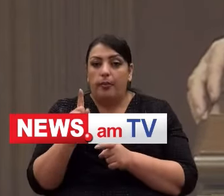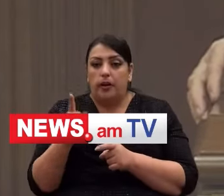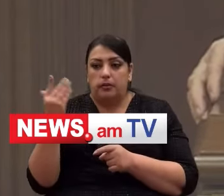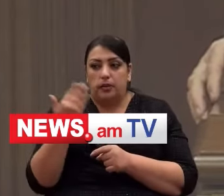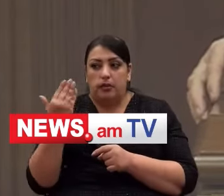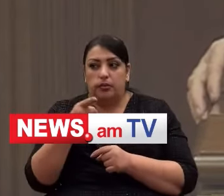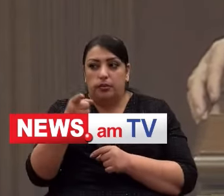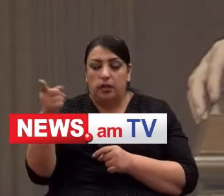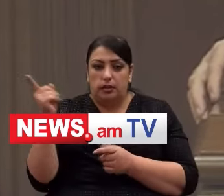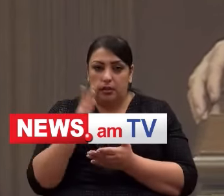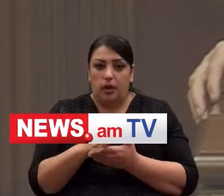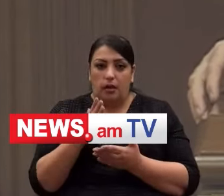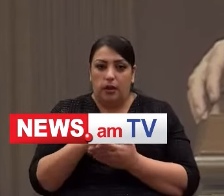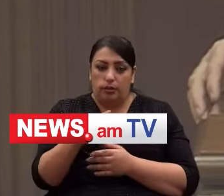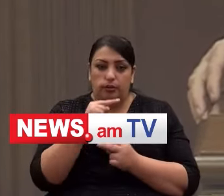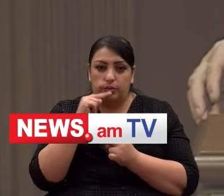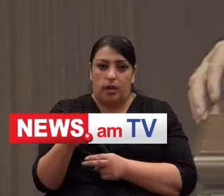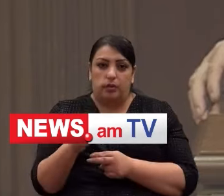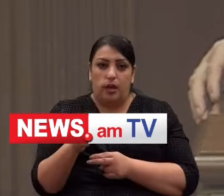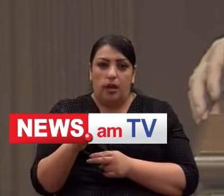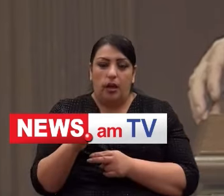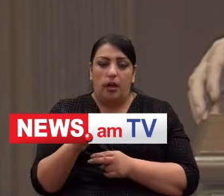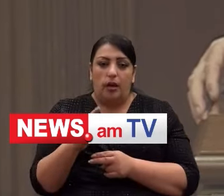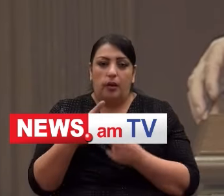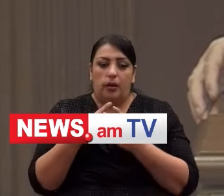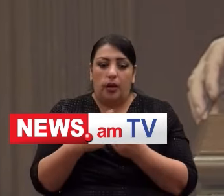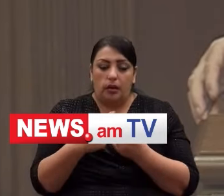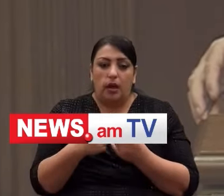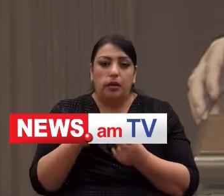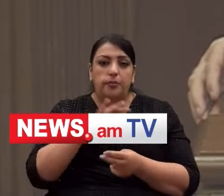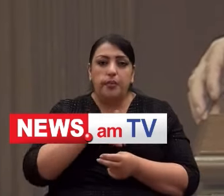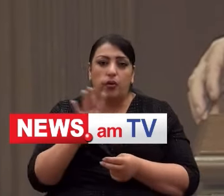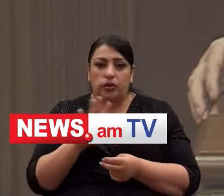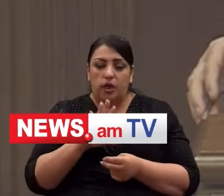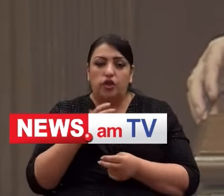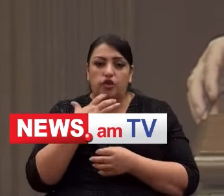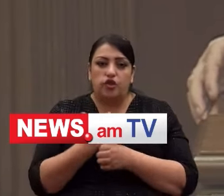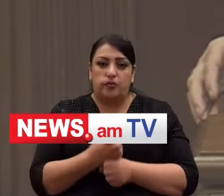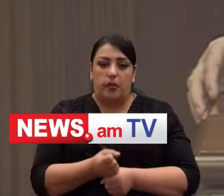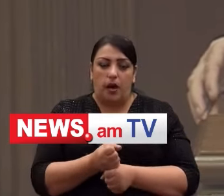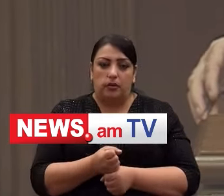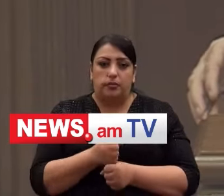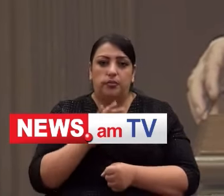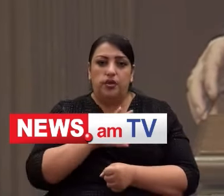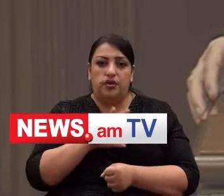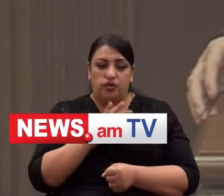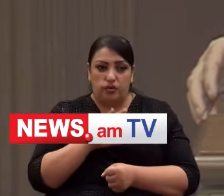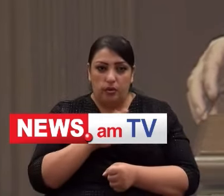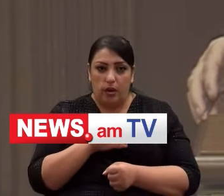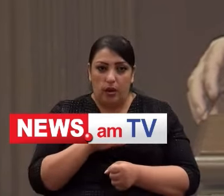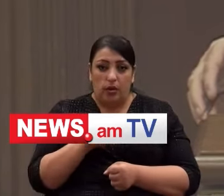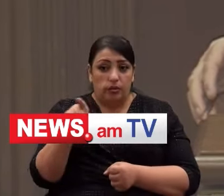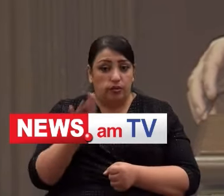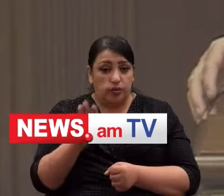ուշադրություն դարձրեք։ Կալանքը մի օգտագործեք որպես ճշմարիտ միջոց, դա շատ վտանգավոր է, որովհետև դուք չեք լինի, ես